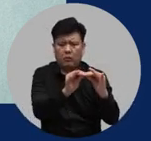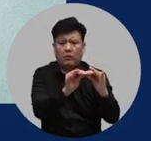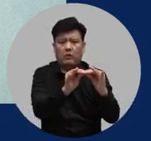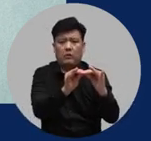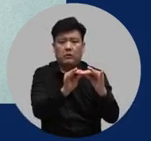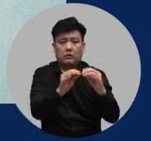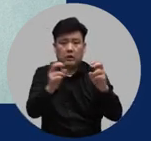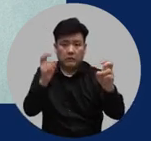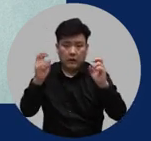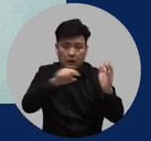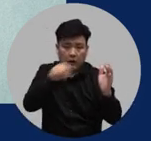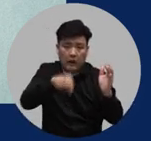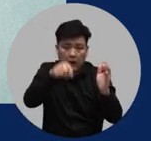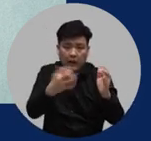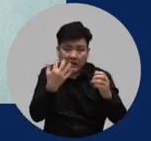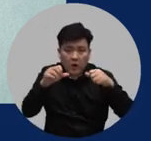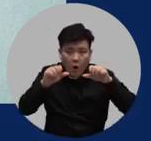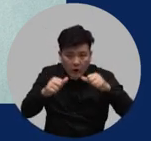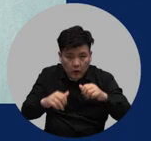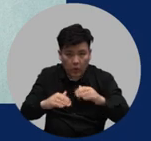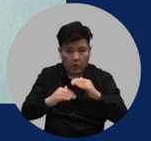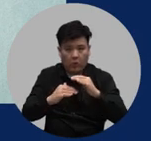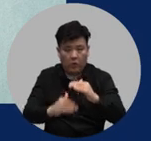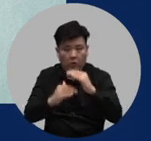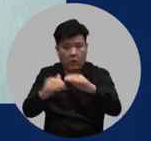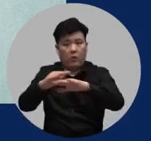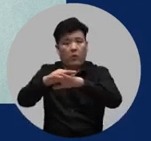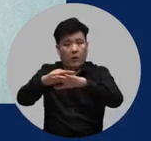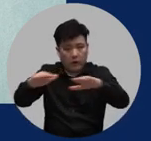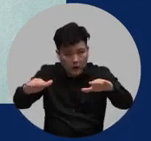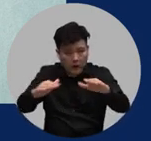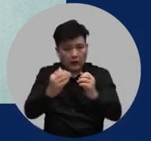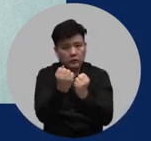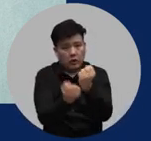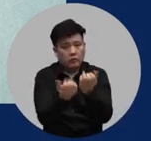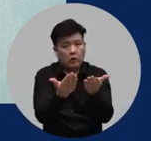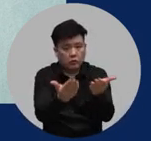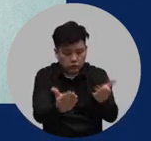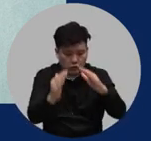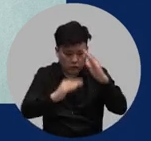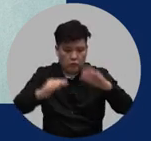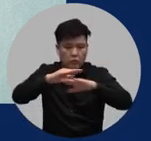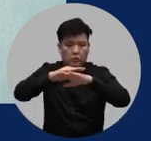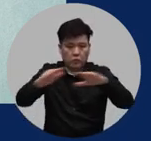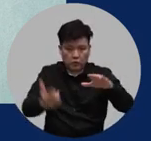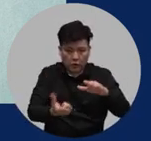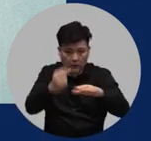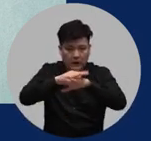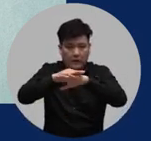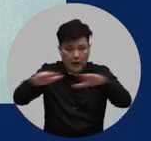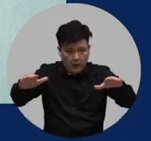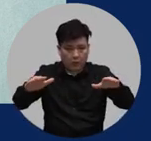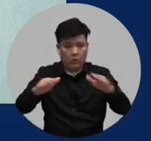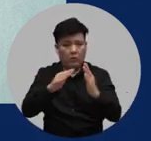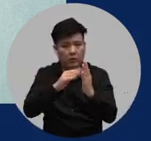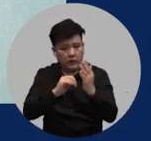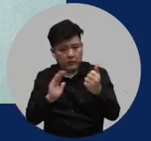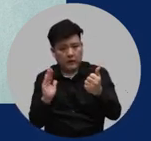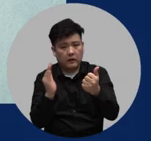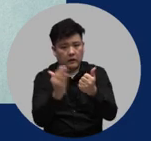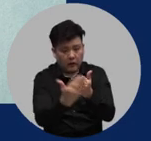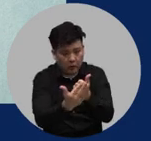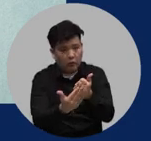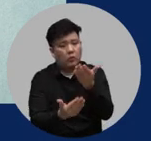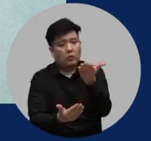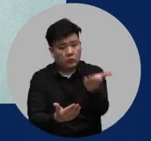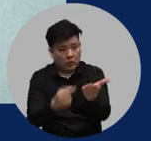또한 사내 성희롱 처리 절차를 안내하면서 회사가 공정, 신속하게 처리하고 비밀을 보장하며